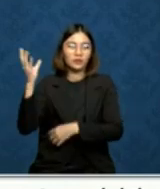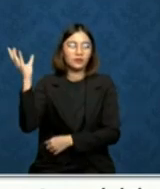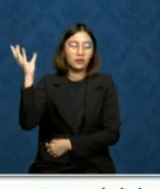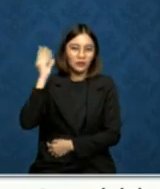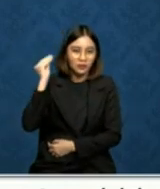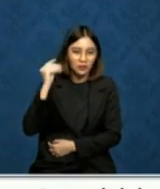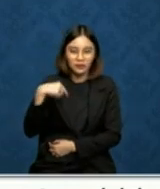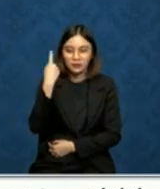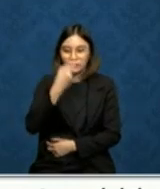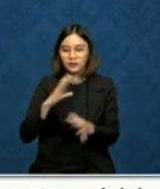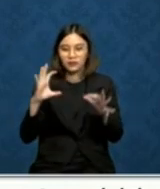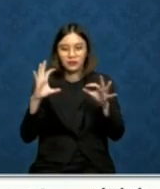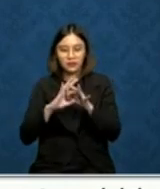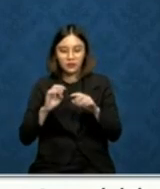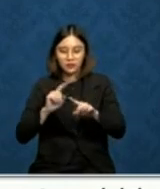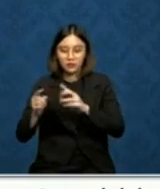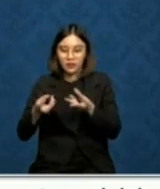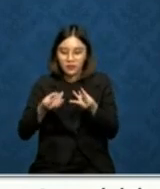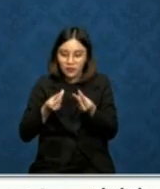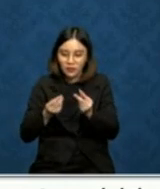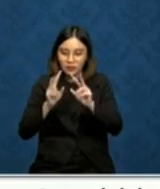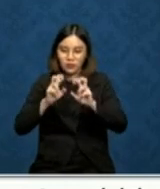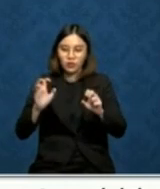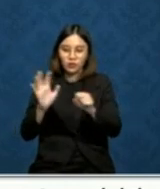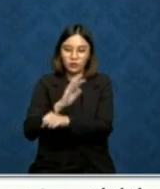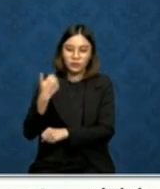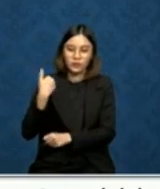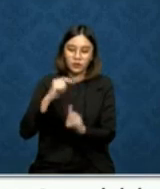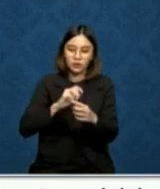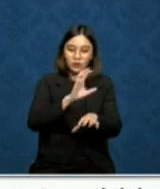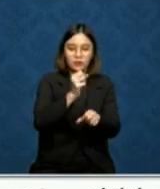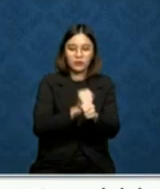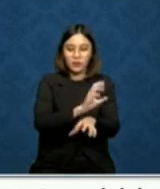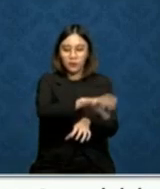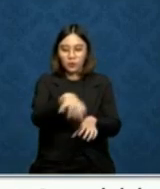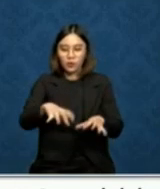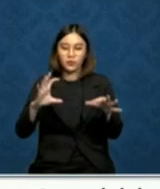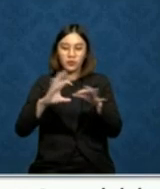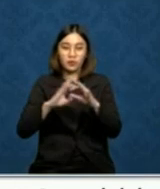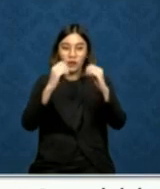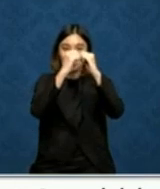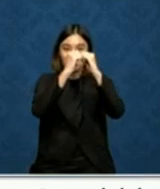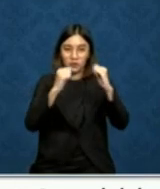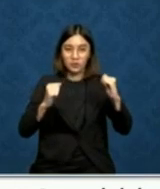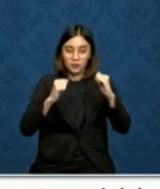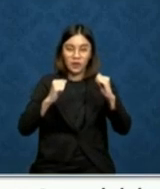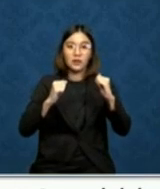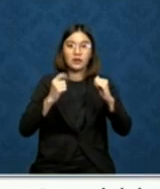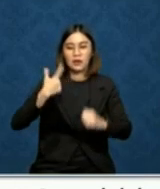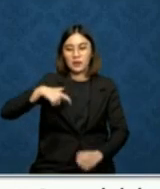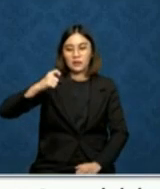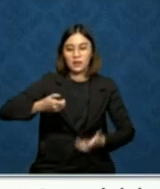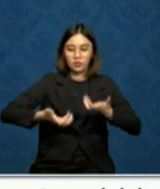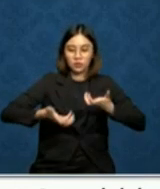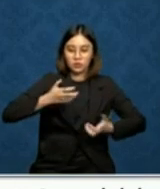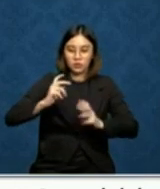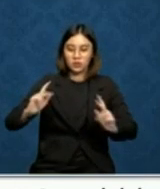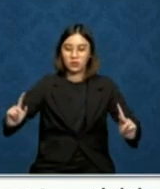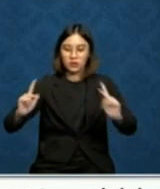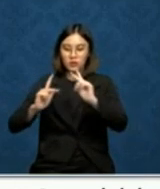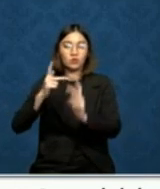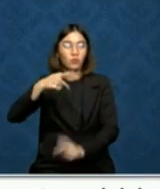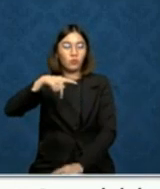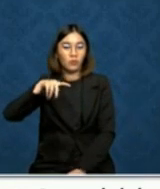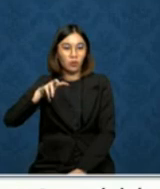ที่เกี่ยวข้องอย่างรอบด้านไม่ว่าจะเป็นหน่วยงานที่เกี่ยวข้องเช่นสำนักงานศาลยุติธรรมกระทรวงการพัฒนา